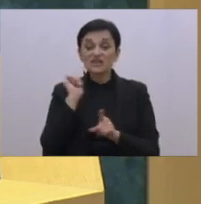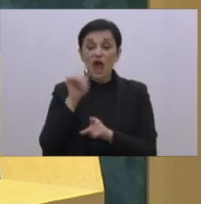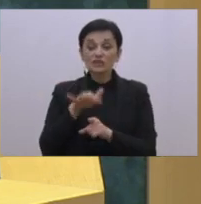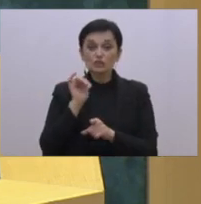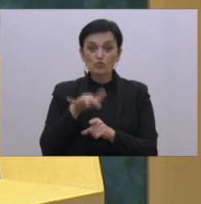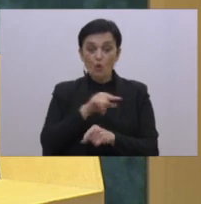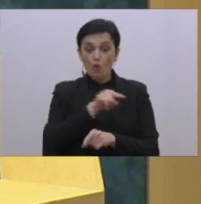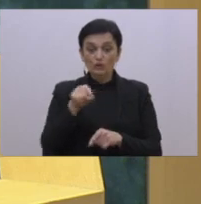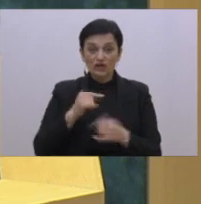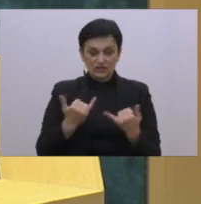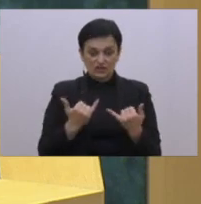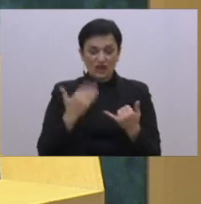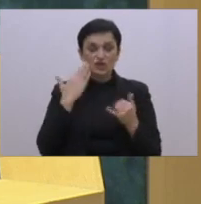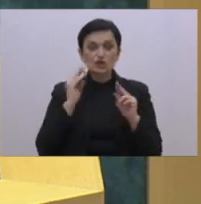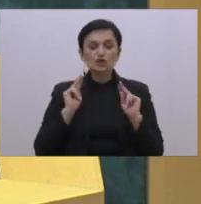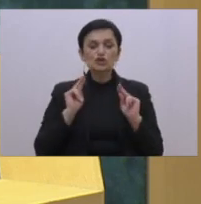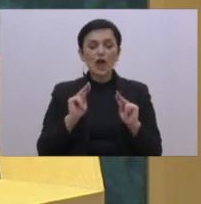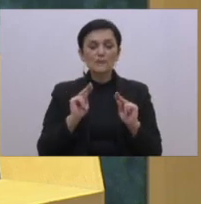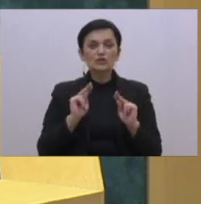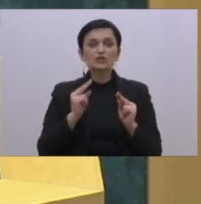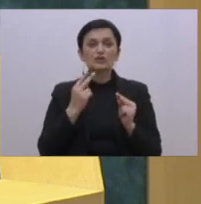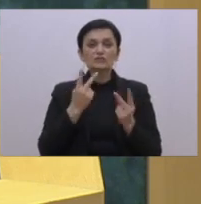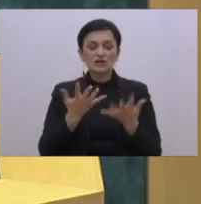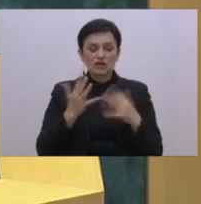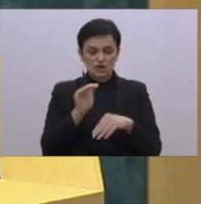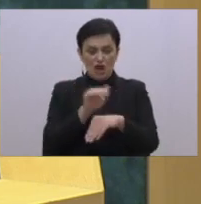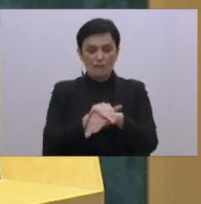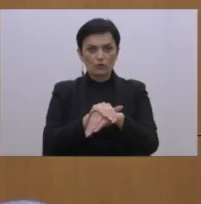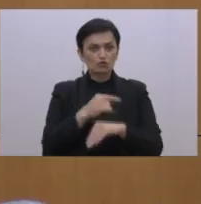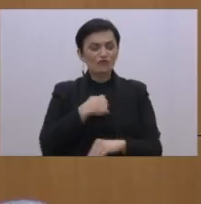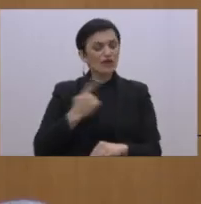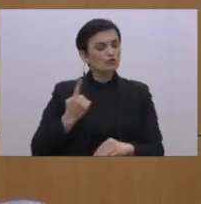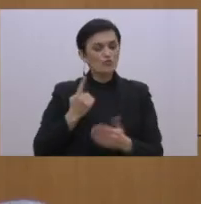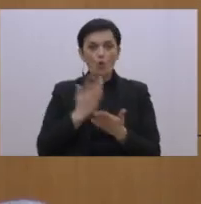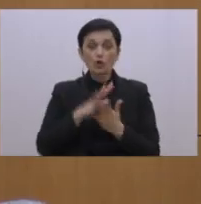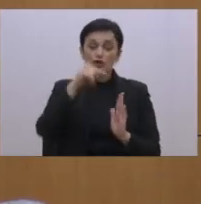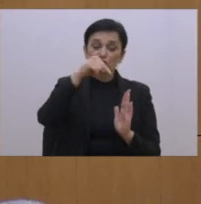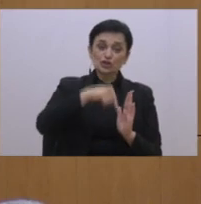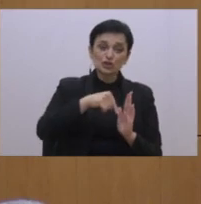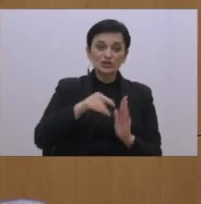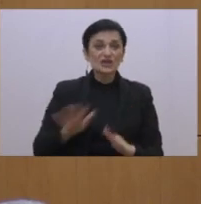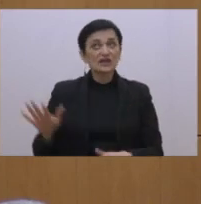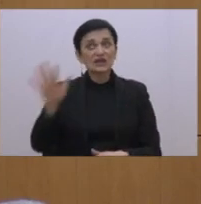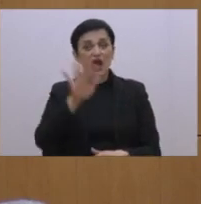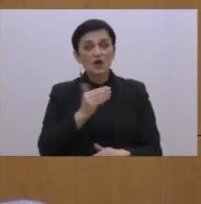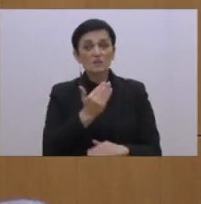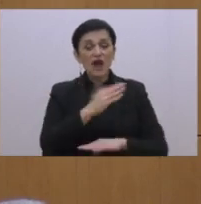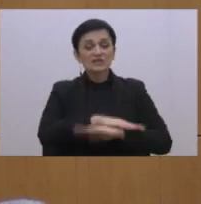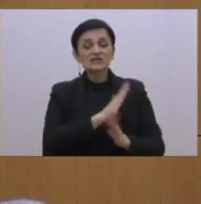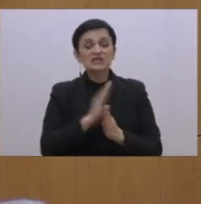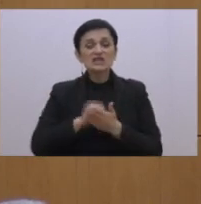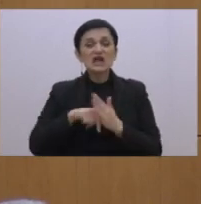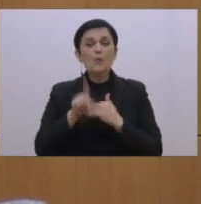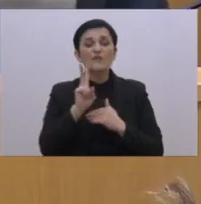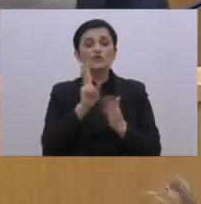ესხმოდა. დღეს ჭეშმარიტების გამჟღავნების შემდეგაც კი არ გვაქვს იმის მოლოდინი, რომ შიგნით თუ გარეთ მათი საქციელის გამო ვინმე